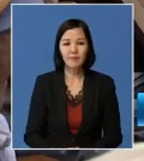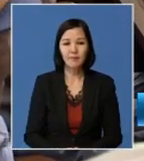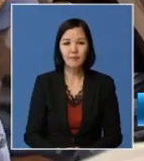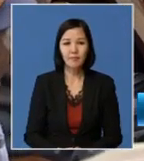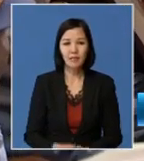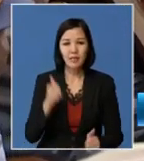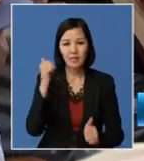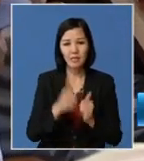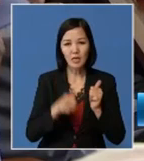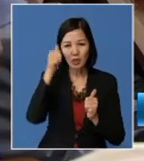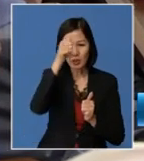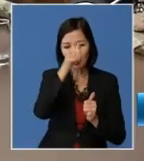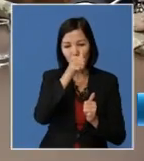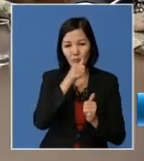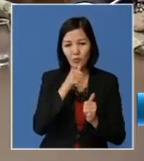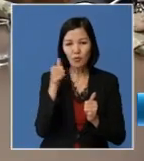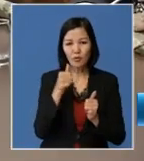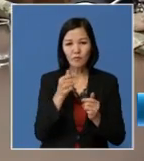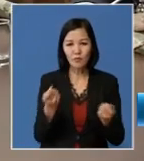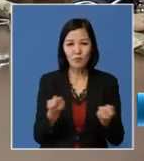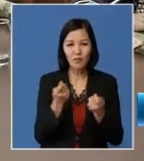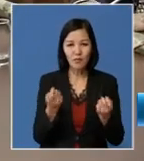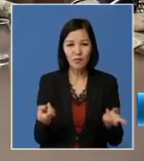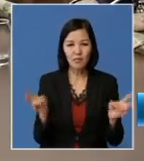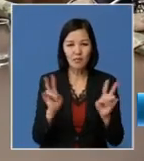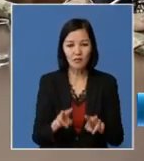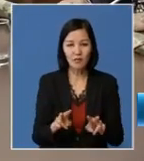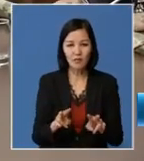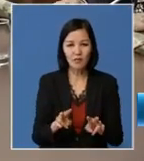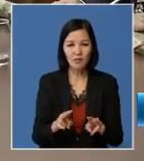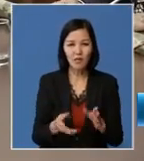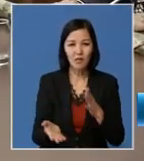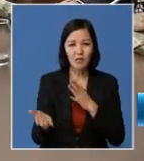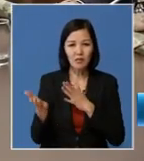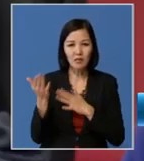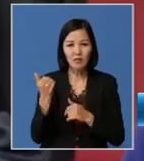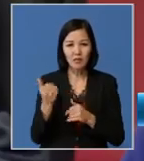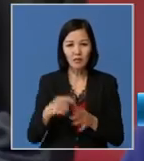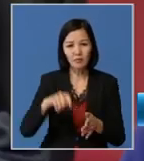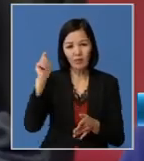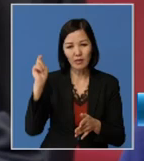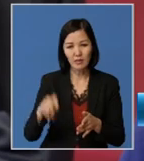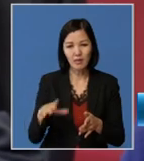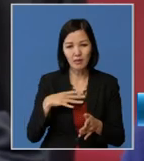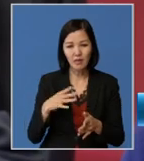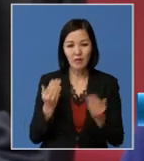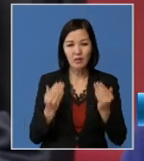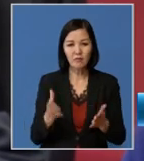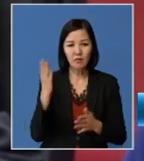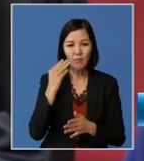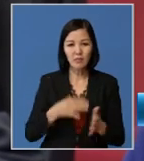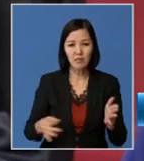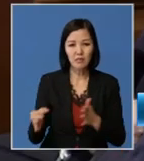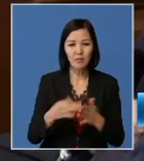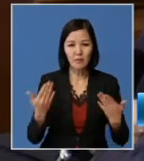С каждым годом редеют ряды ветеранов, участников той самой суровой и в то же время легендарной войны. На сегодня в Алматинской области